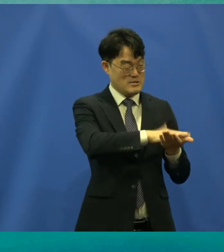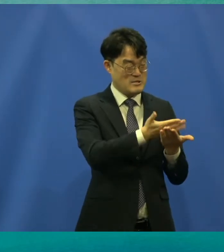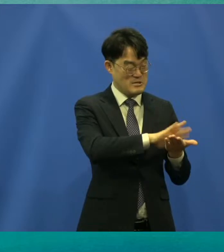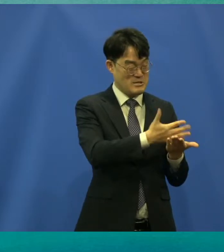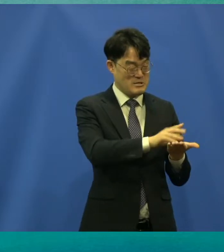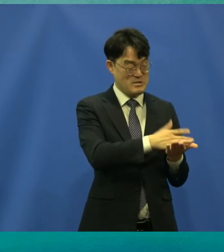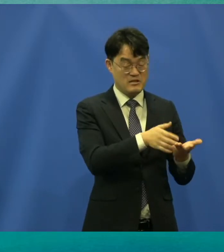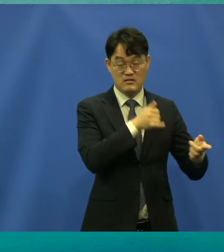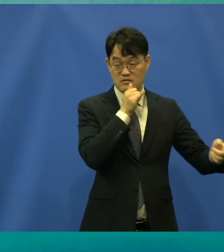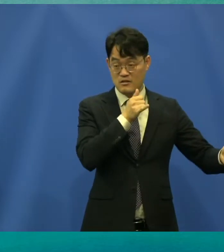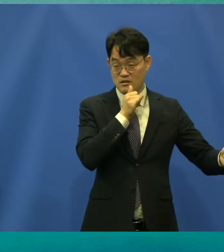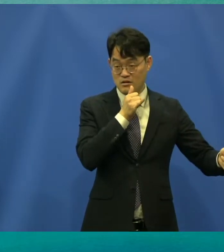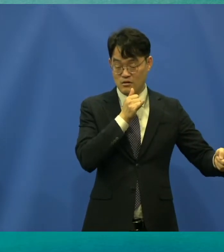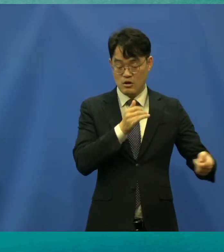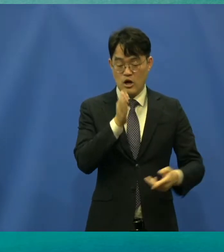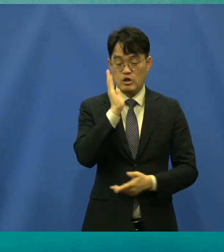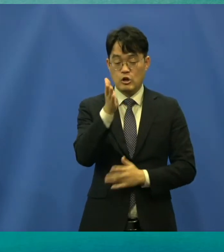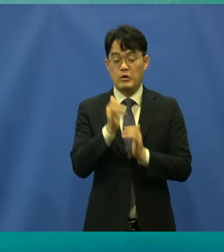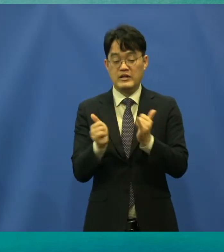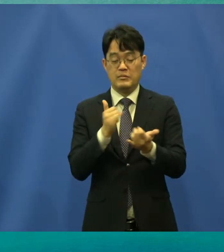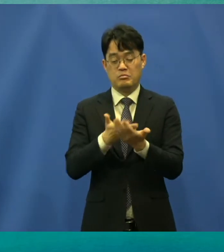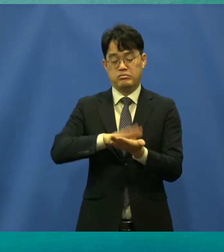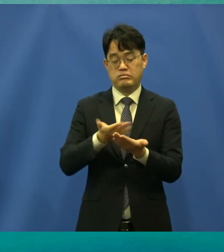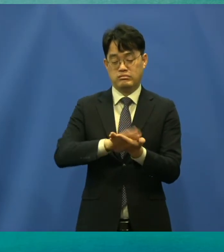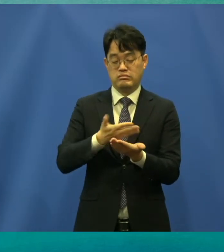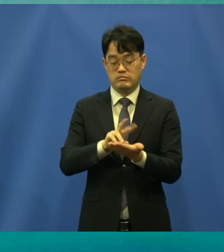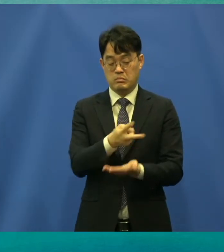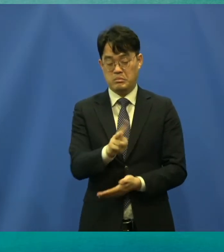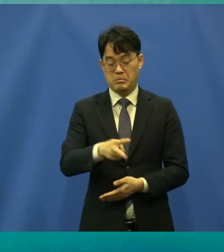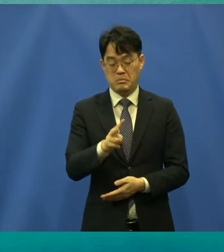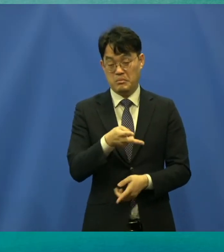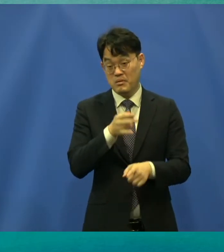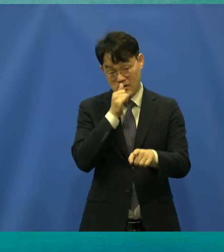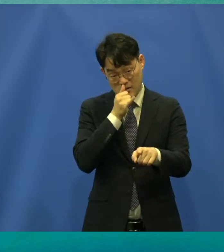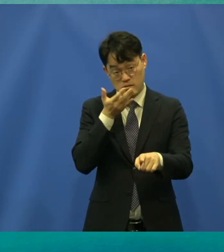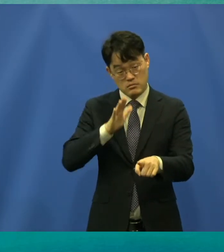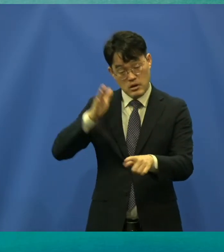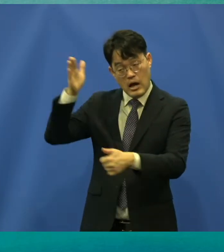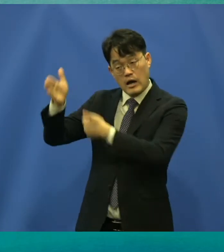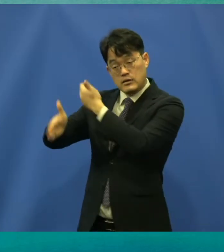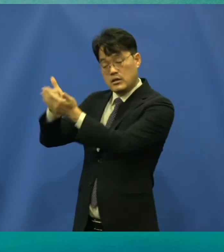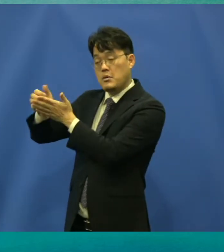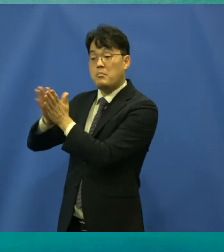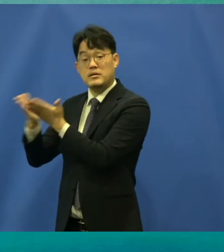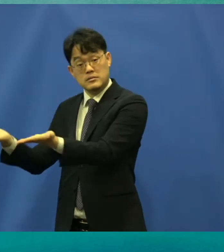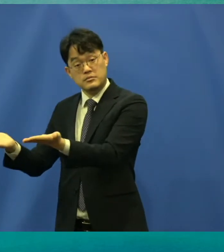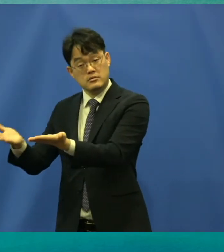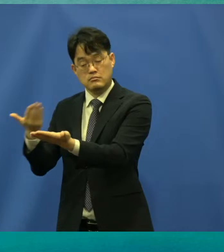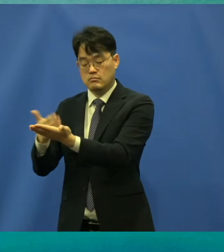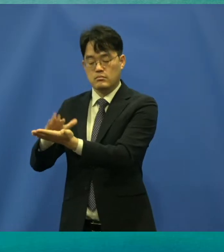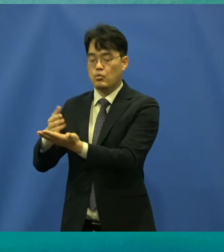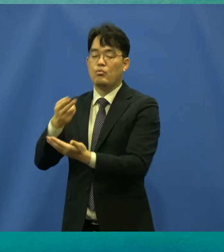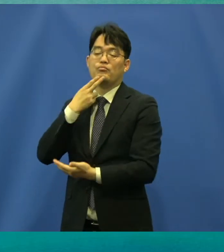설교자는 바뀌어도 말씀은 바뀌지 않습니다. 늘 들었던 말씀인데 새롭게 들리게 할 뿐입니다.